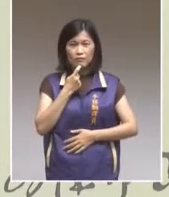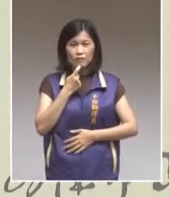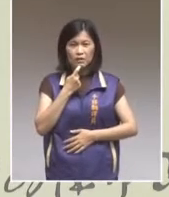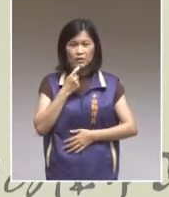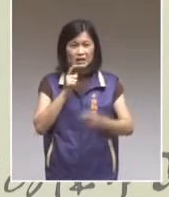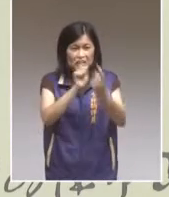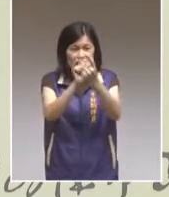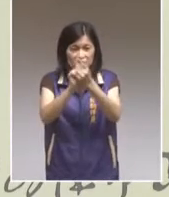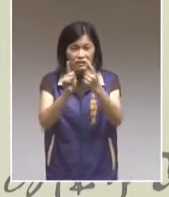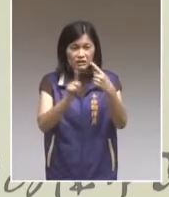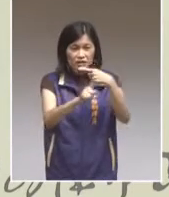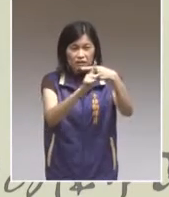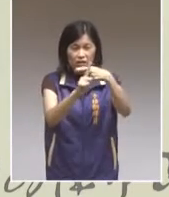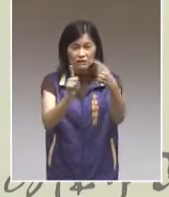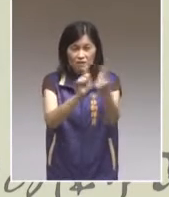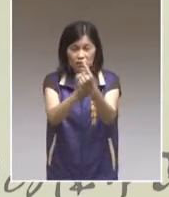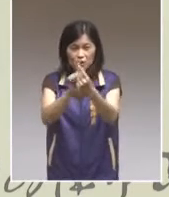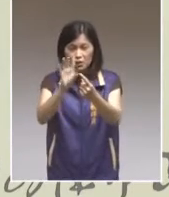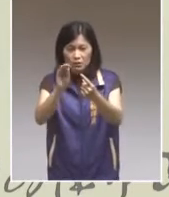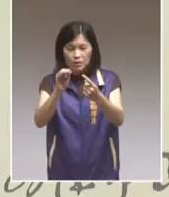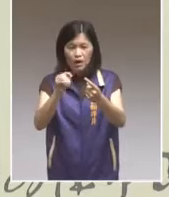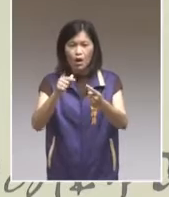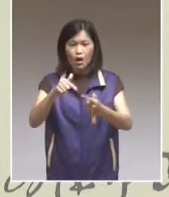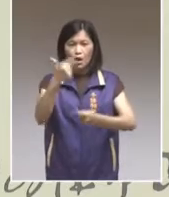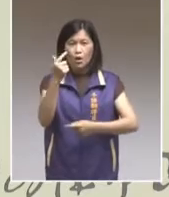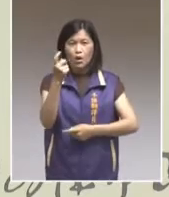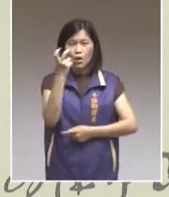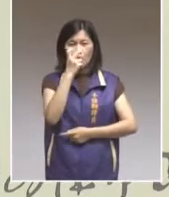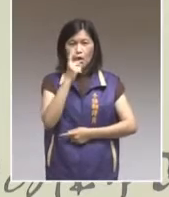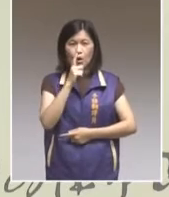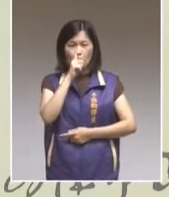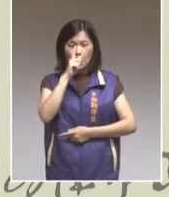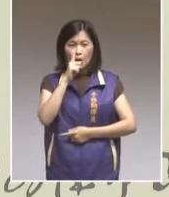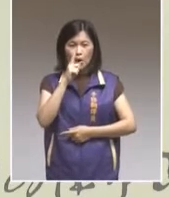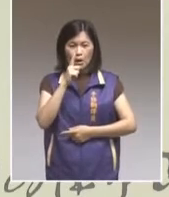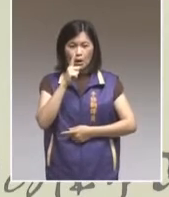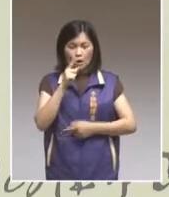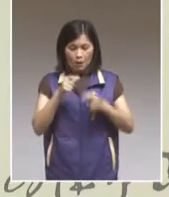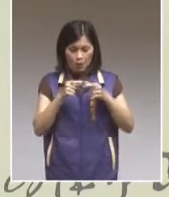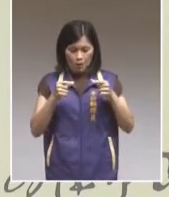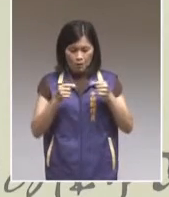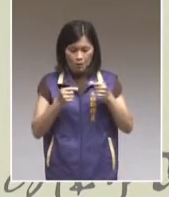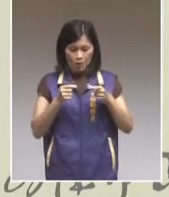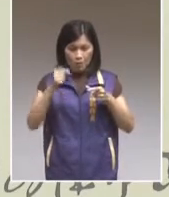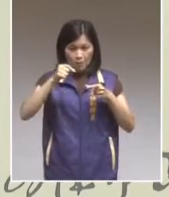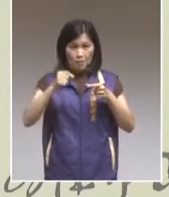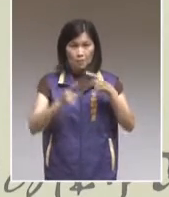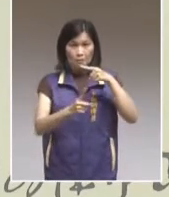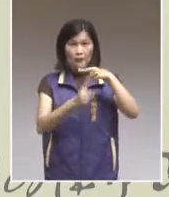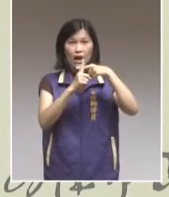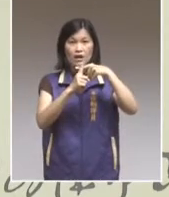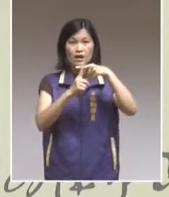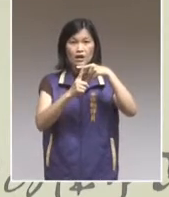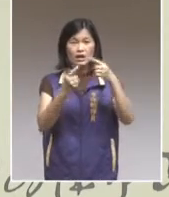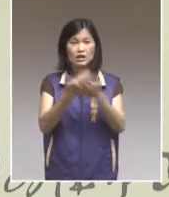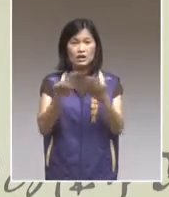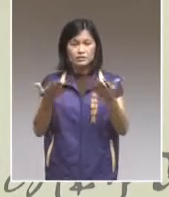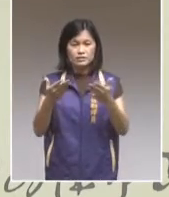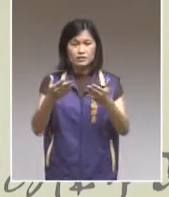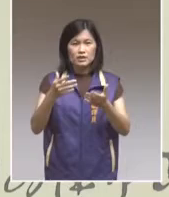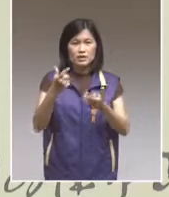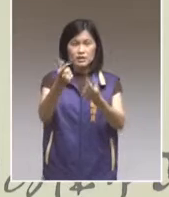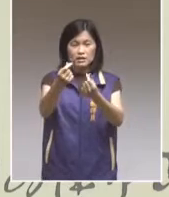接触或者是怎么样，你做了快筛试剂，好，那阳性怎么办？一样，你就把你的这个塑胶